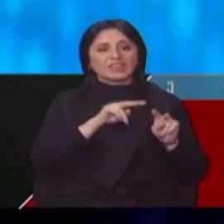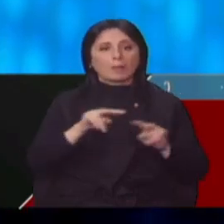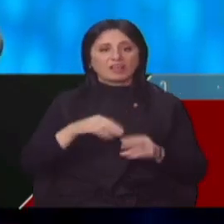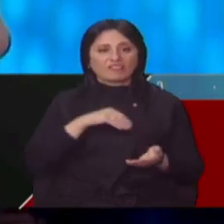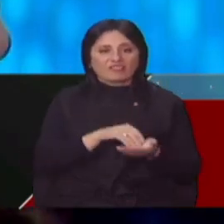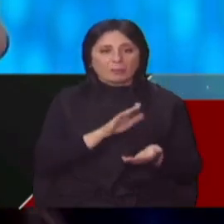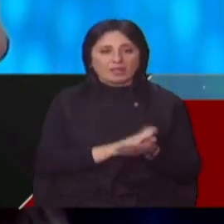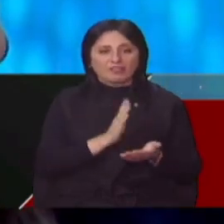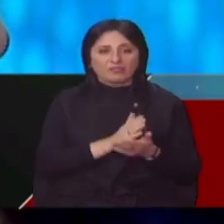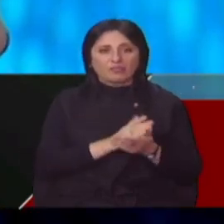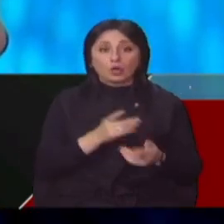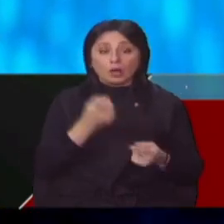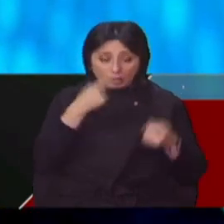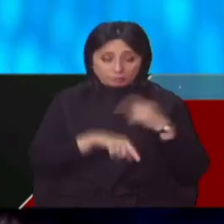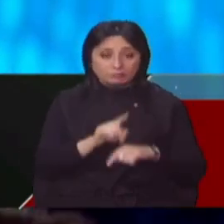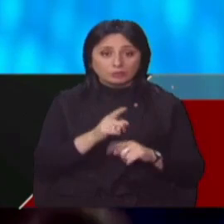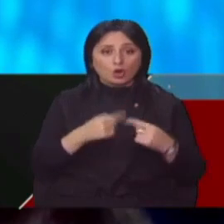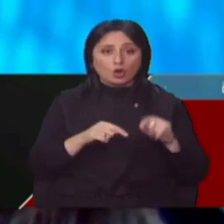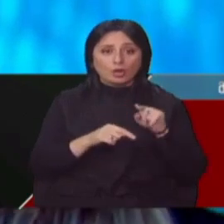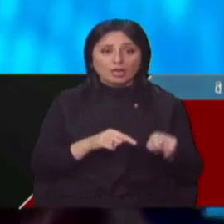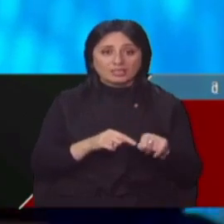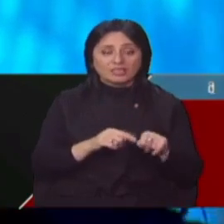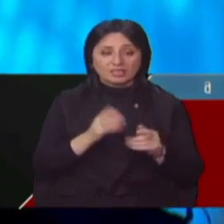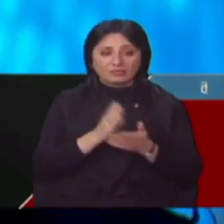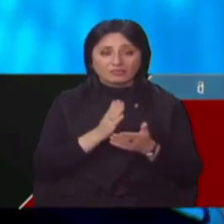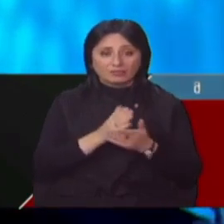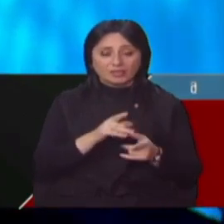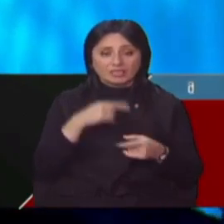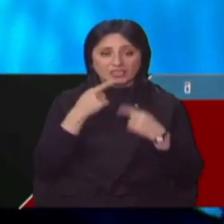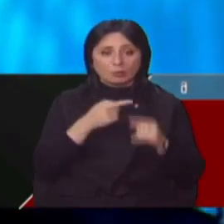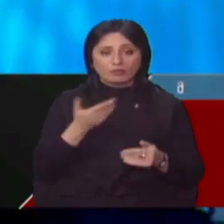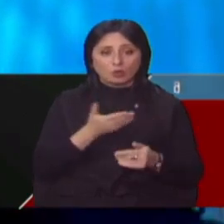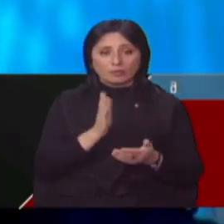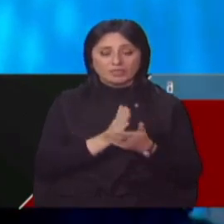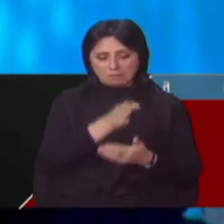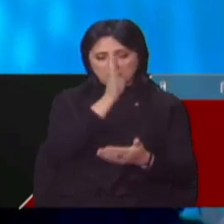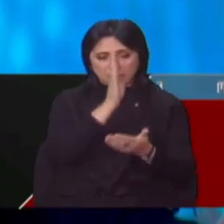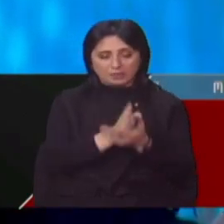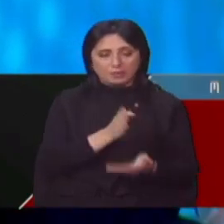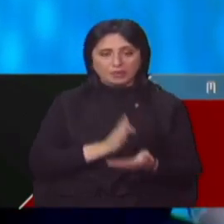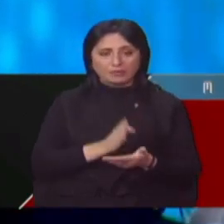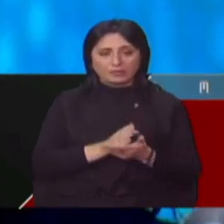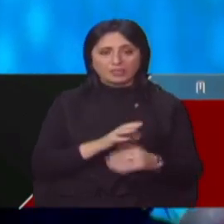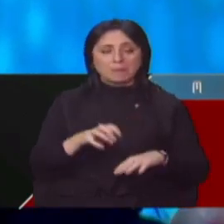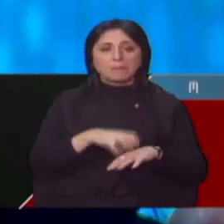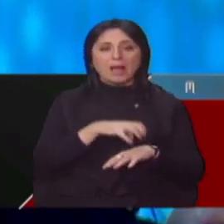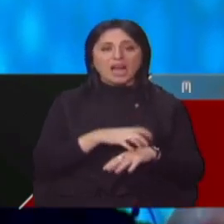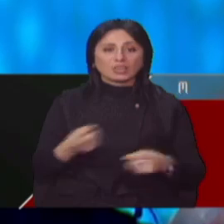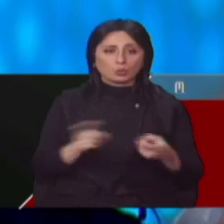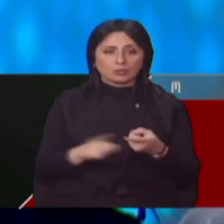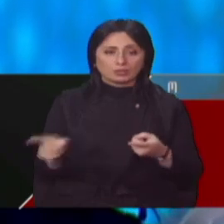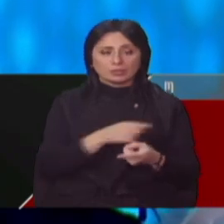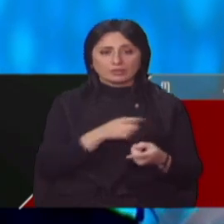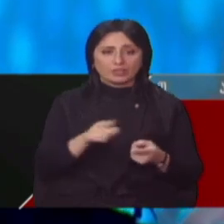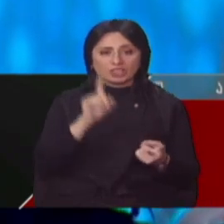დამკვირვებელი ორგანიზაციები. თუმცა ამ ორგანიზაციების მიღმა, რომლებზეც იყო საუბარი, რომლებიც არიან პირდაპირ უკვე პარტიულად დაკავშირებული